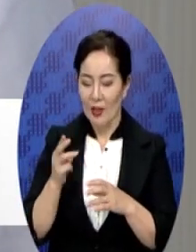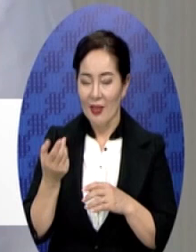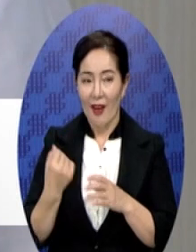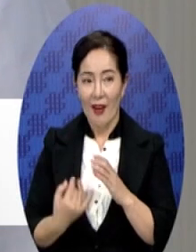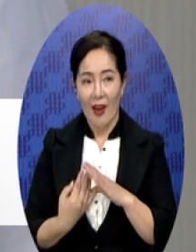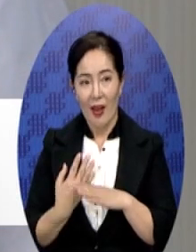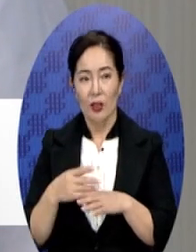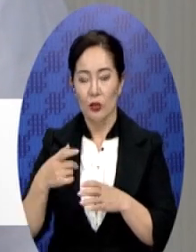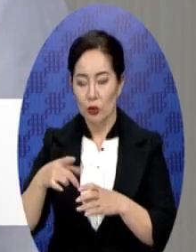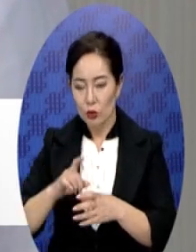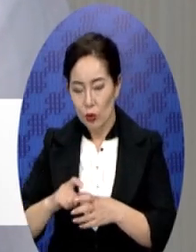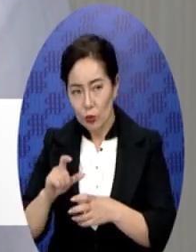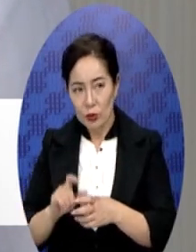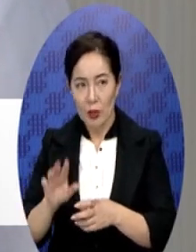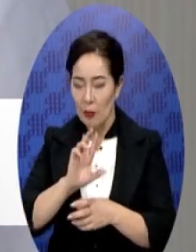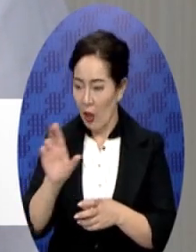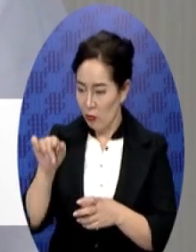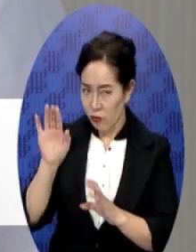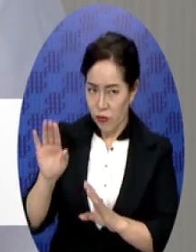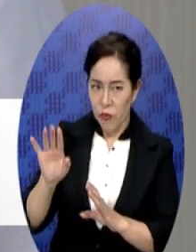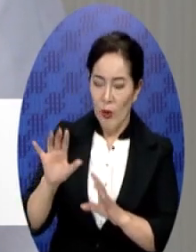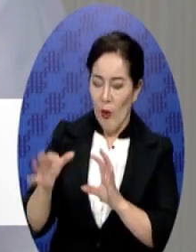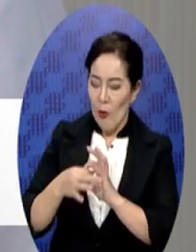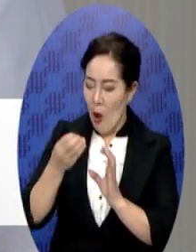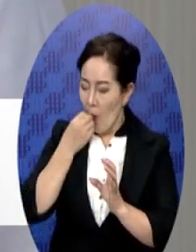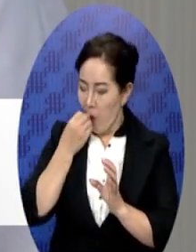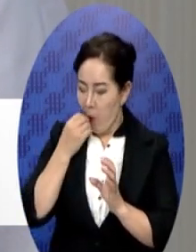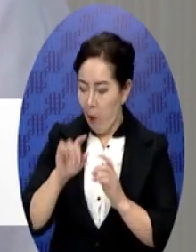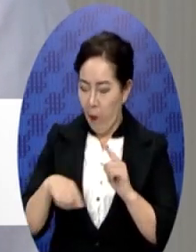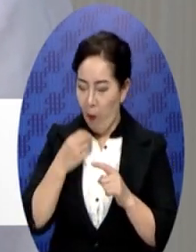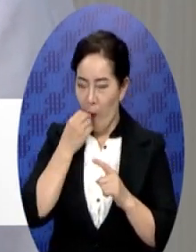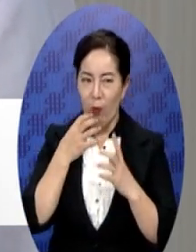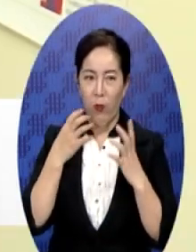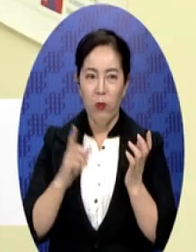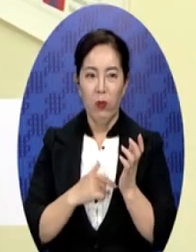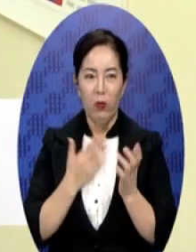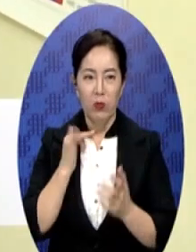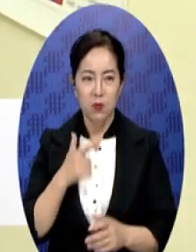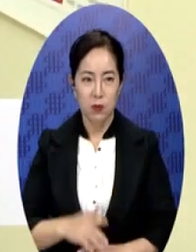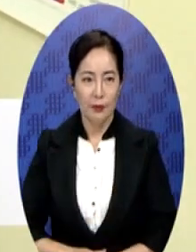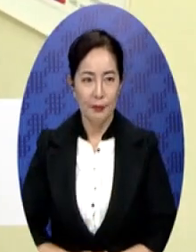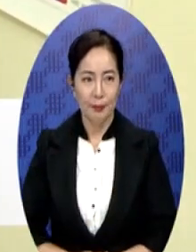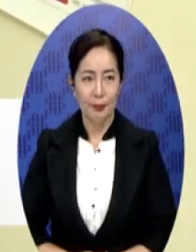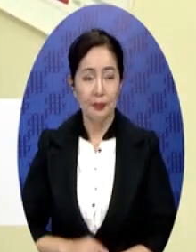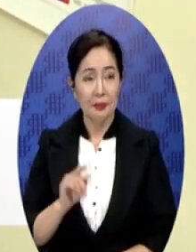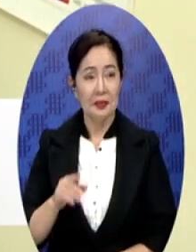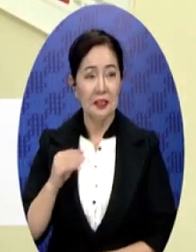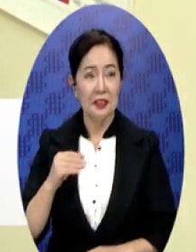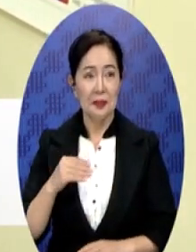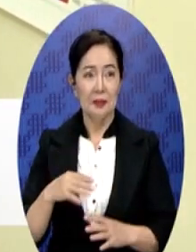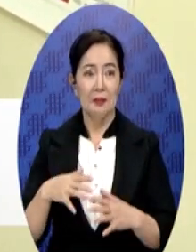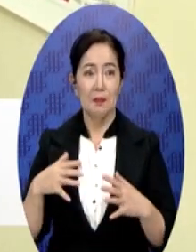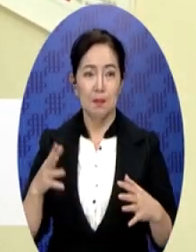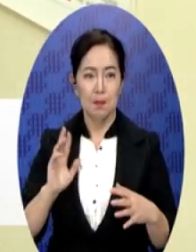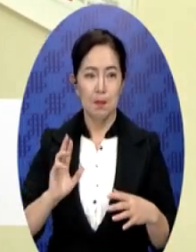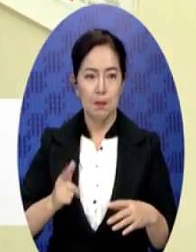одоо төмөстэй яг байгаль дээр байгаа нийлмэл нүүрс усаа илүү төрүүлэх хэрэгтэй байдаг. Түүнчлэн жирэмсэн үедээ хитэх жин